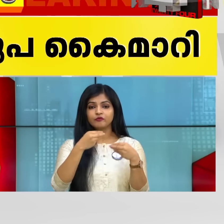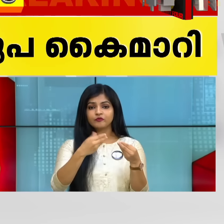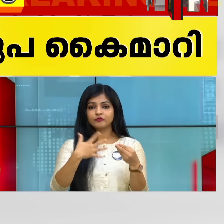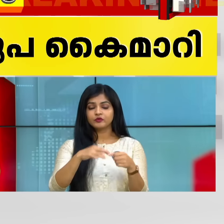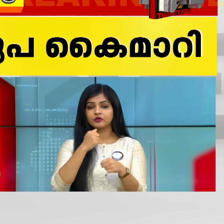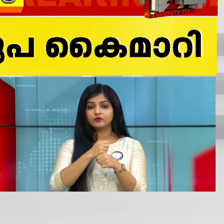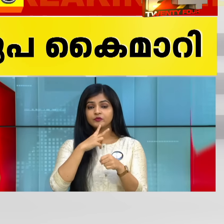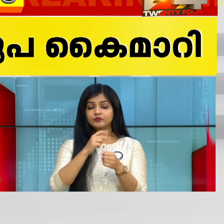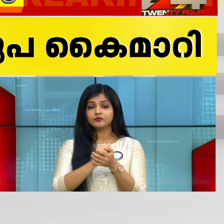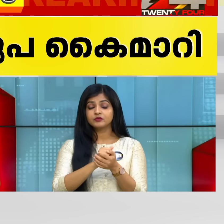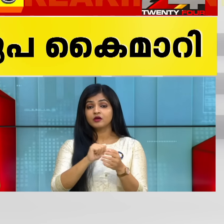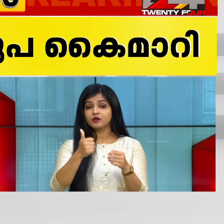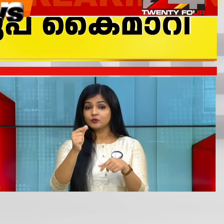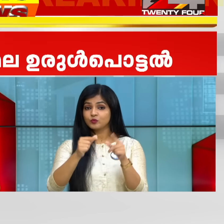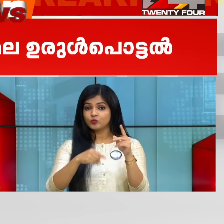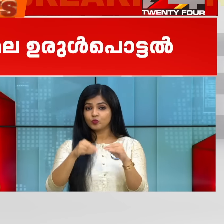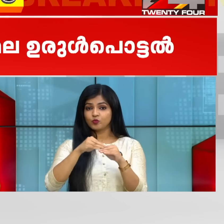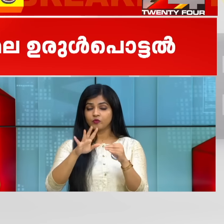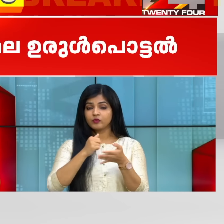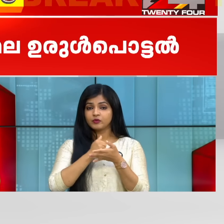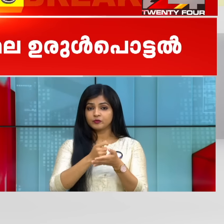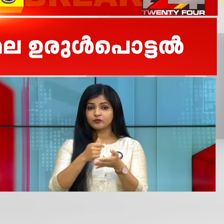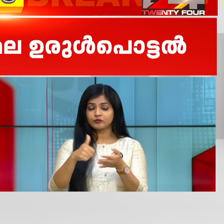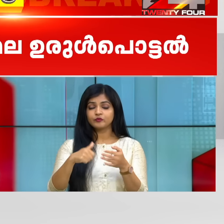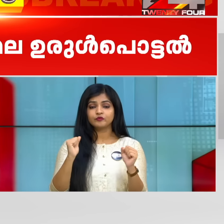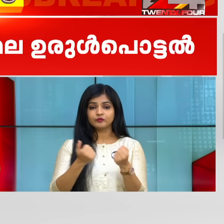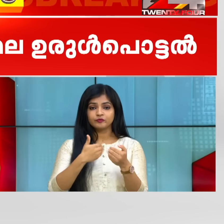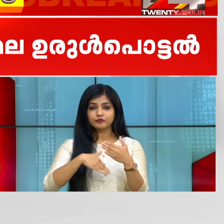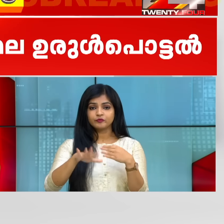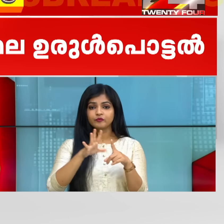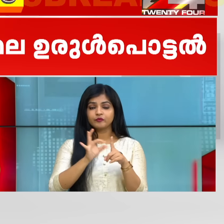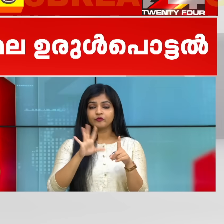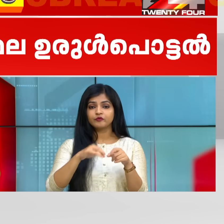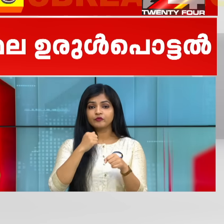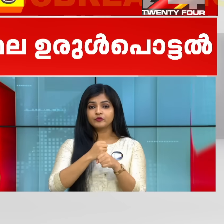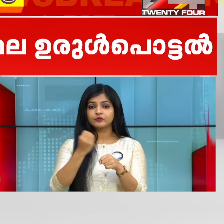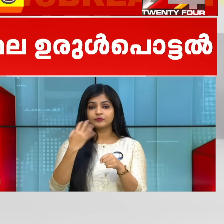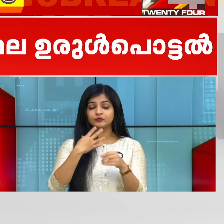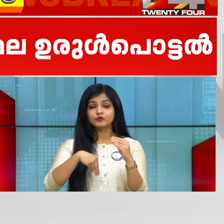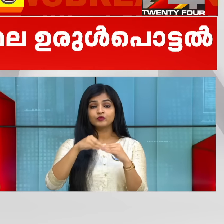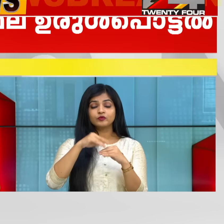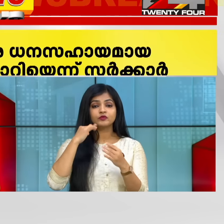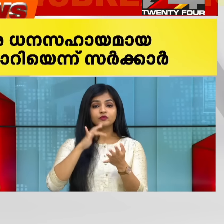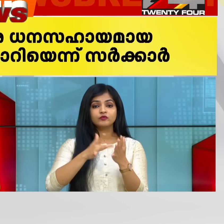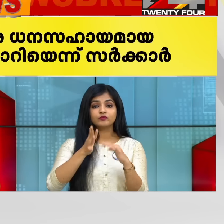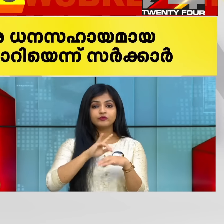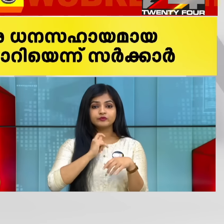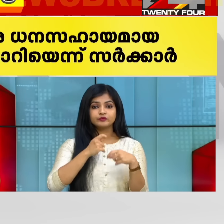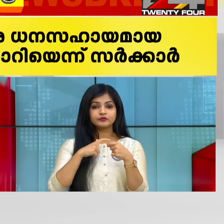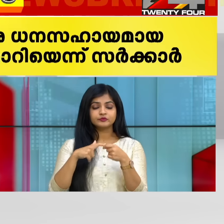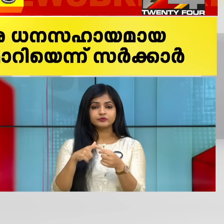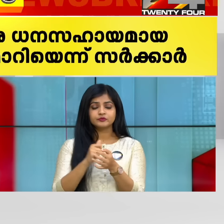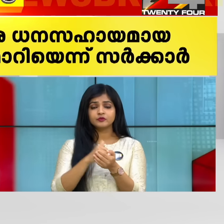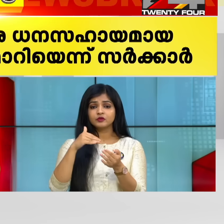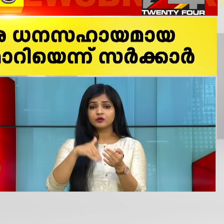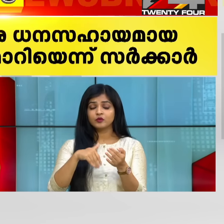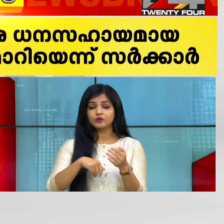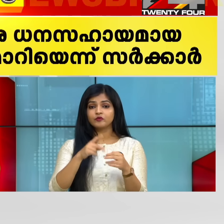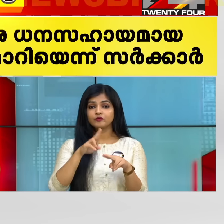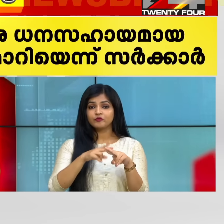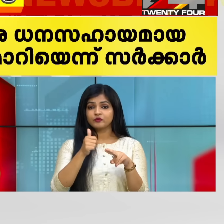സഹായധനം വേഗത്തിൽ എത്തിക്കാൻ നടപടി പുരോഗമിക്കുകയാണെന്നും സർക്കാർ അറിയിച്ചു. ഷഫീദ് റാവുത്തറുണ്ട് തിരുവനന്തപുരത്ത് നിന്ന്. ഷഫീദ്, ഇപ്പോൾ നൽകിയ